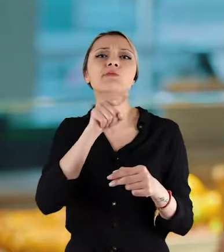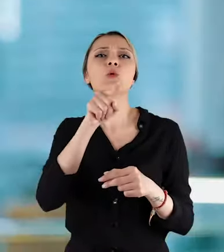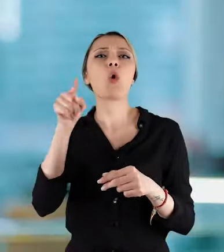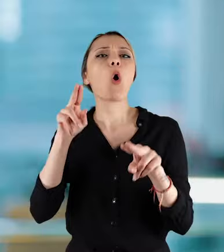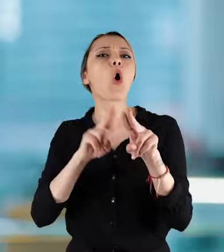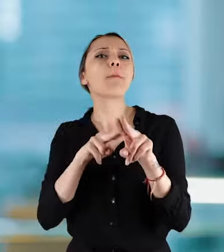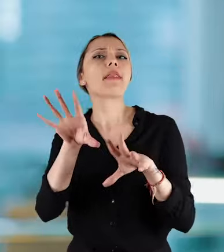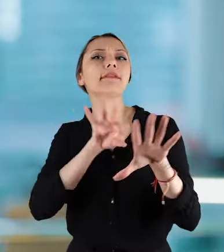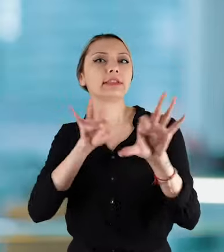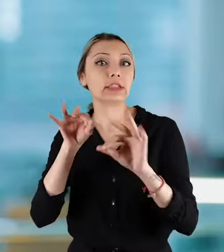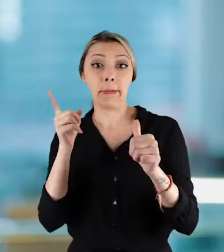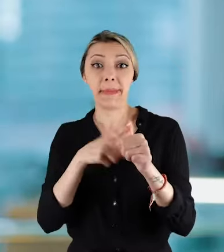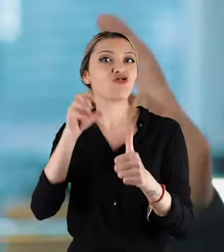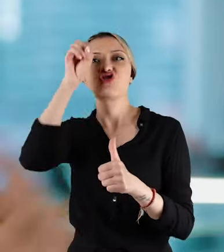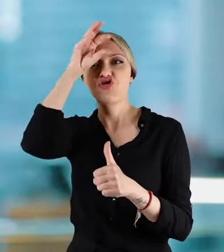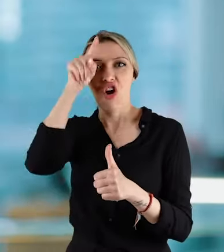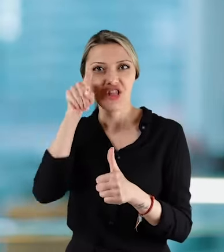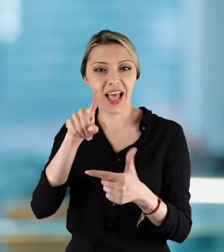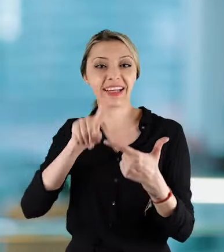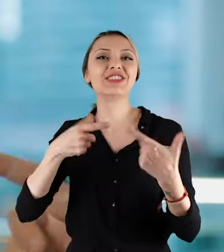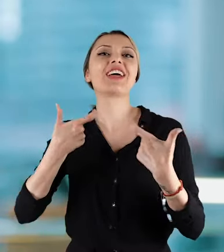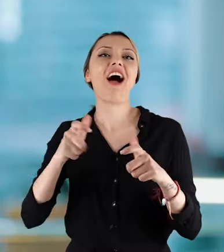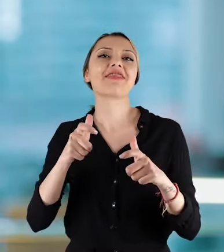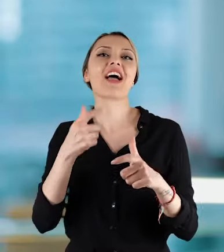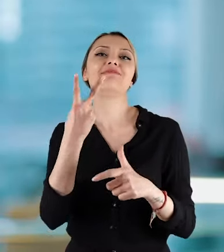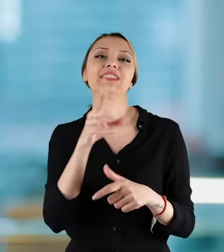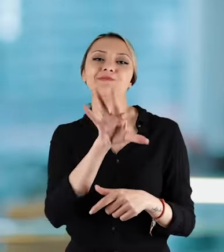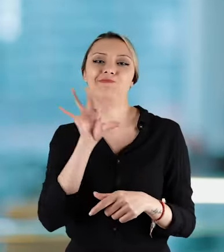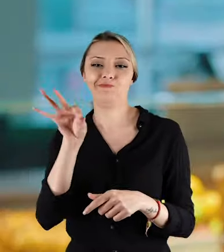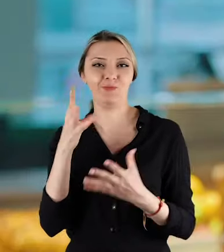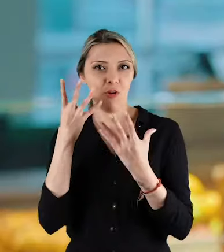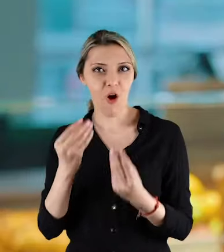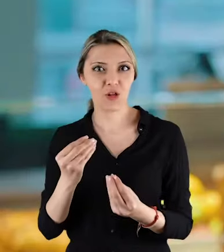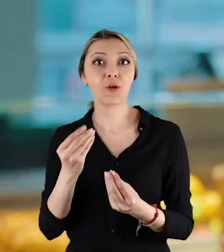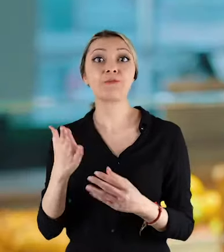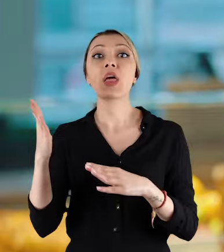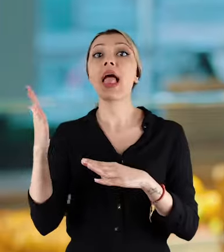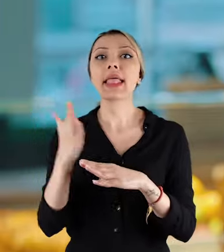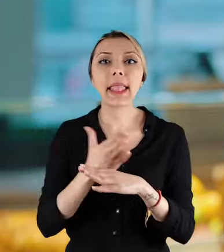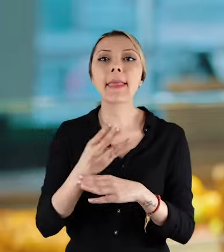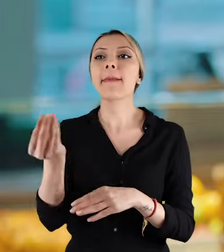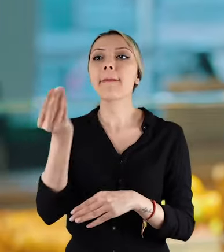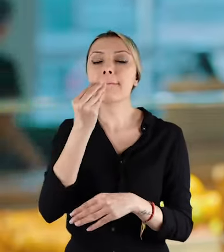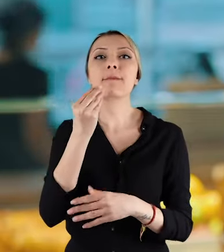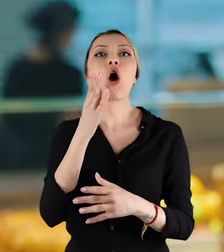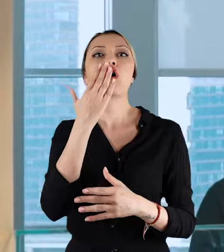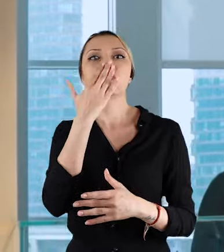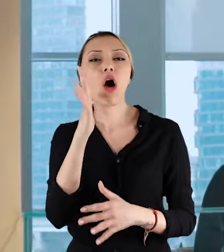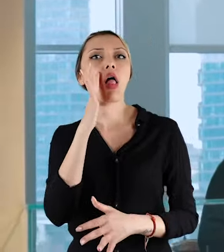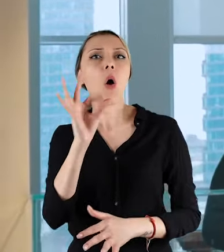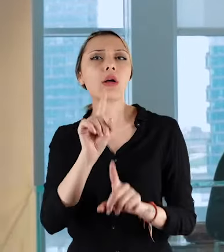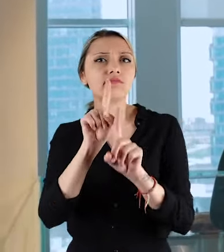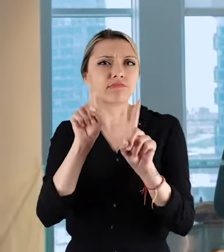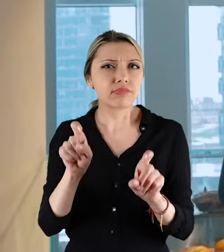kooperatif belirledik kendimize. İlki Zonguldak, ikincisi Hatay'dı hatta. İki noktayla başladık. Her gıdanın organik mi, doğal mı